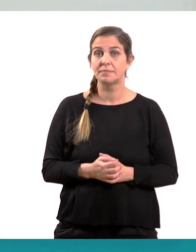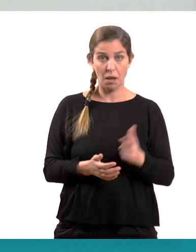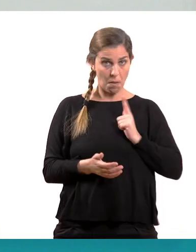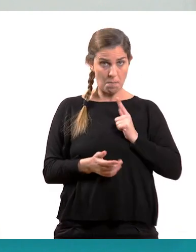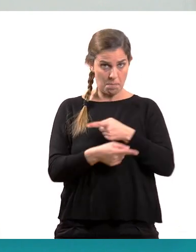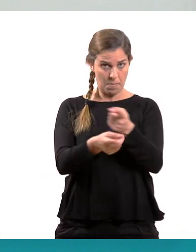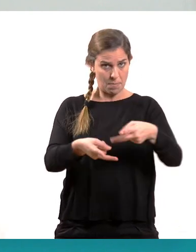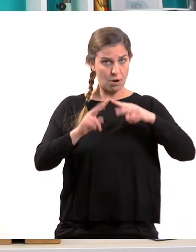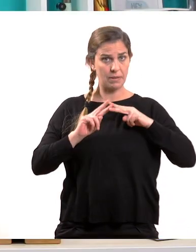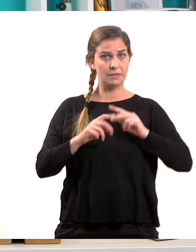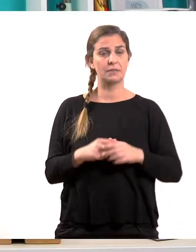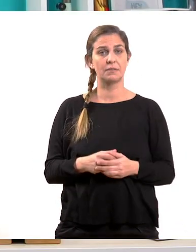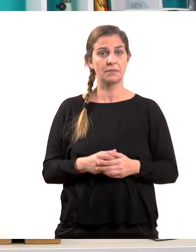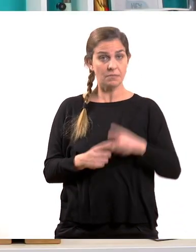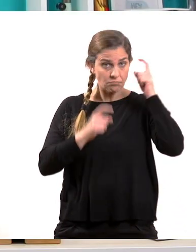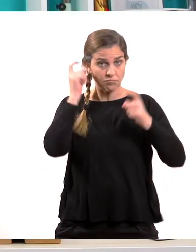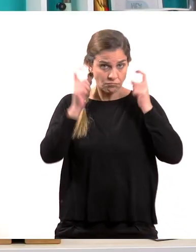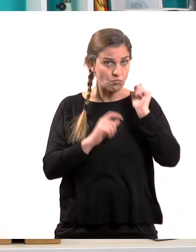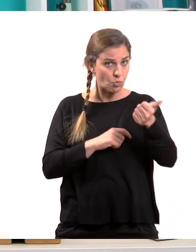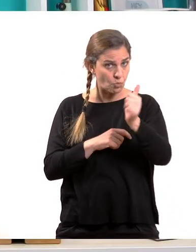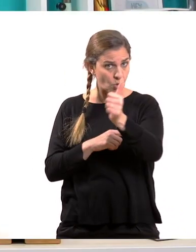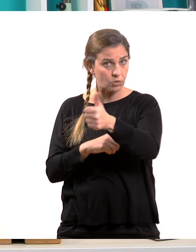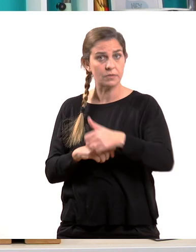Περιμένω να μου το πείτε λίγο εσείς. Για σκεφτείτε.